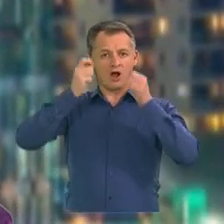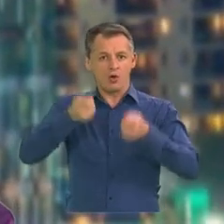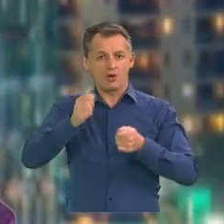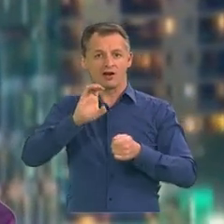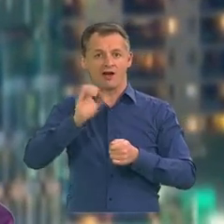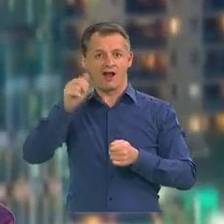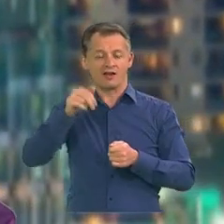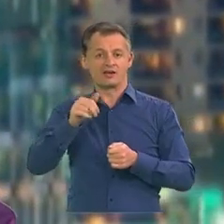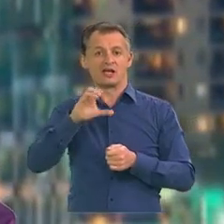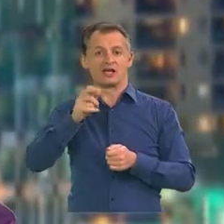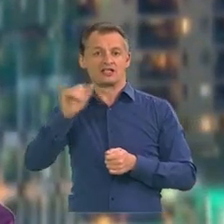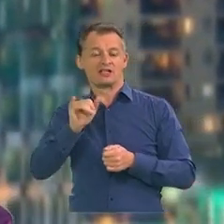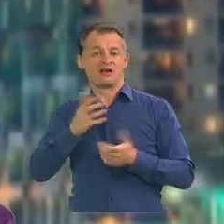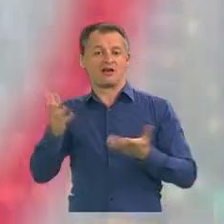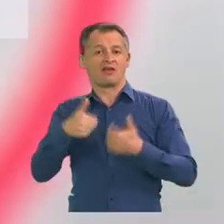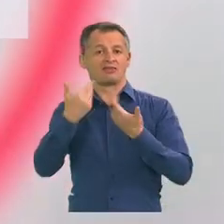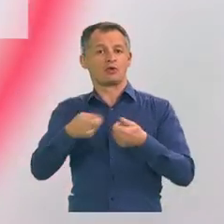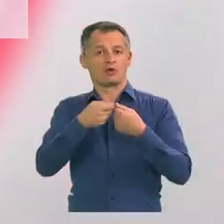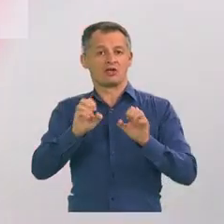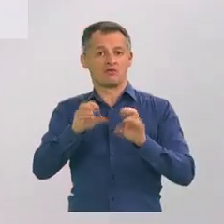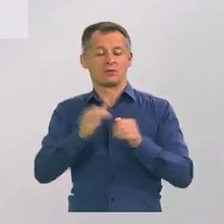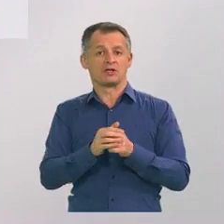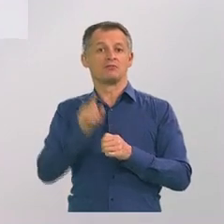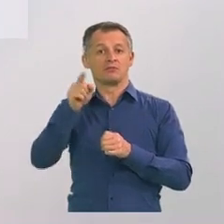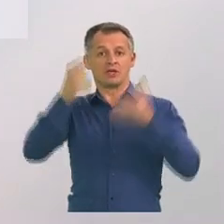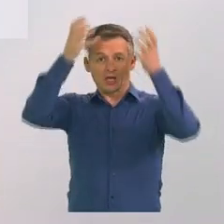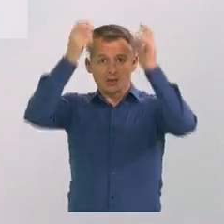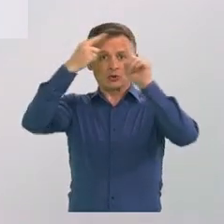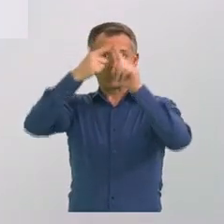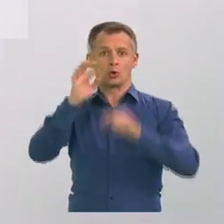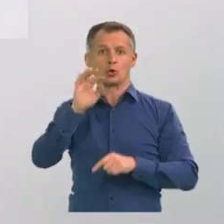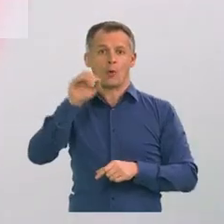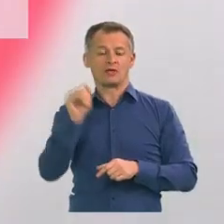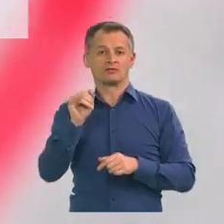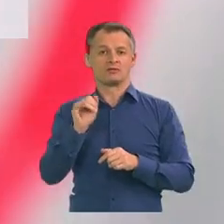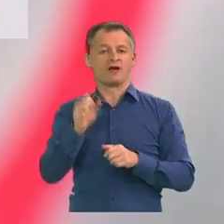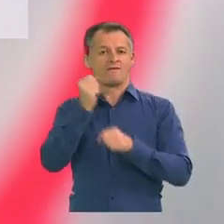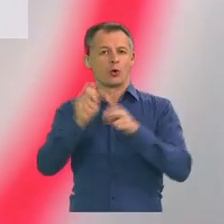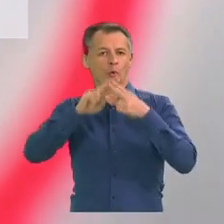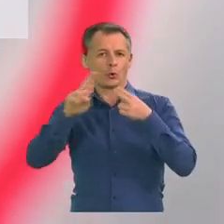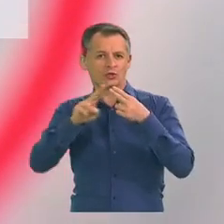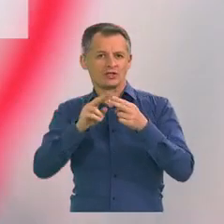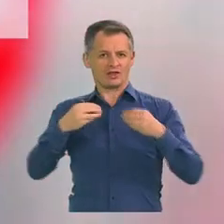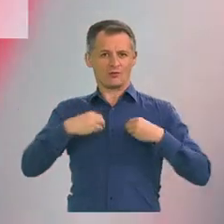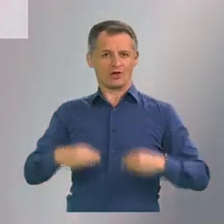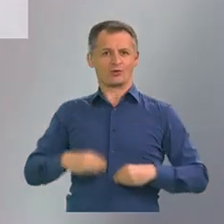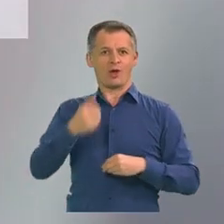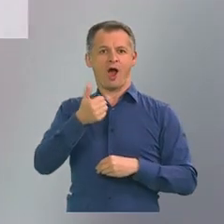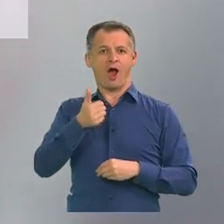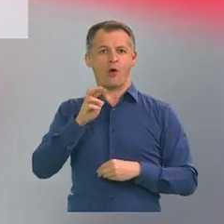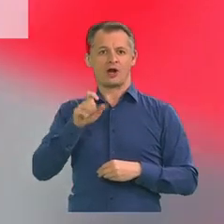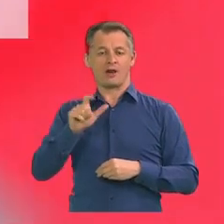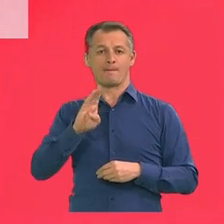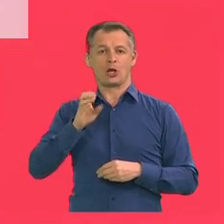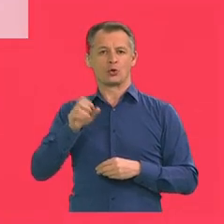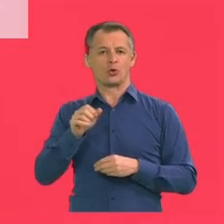făcut toate dezvăluirile de până acum, arhiepiscopul Tomisului i-ar fi făcut cunoștință deputatului Aurel Bălășoiu cu presupusul